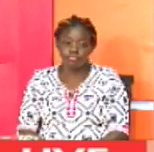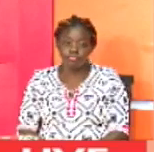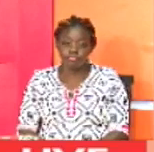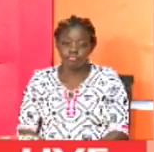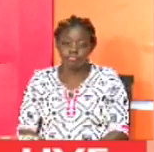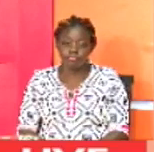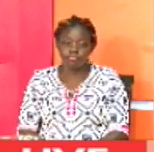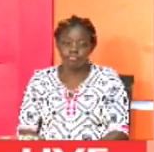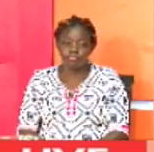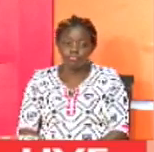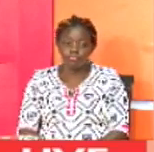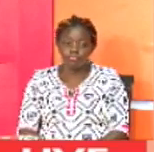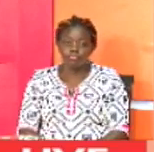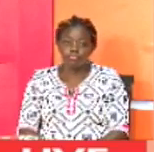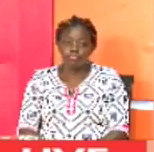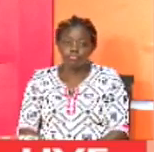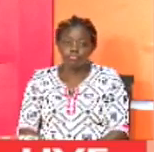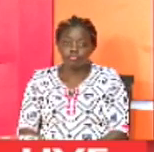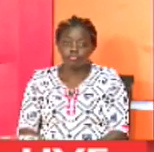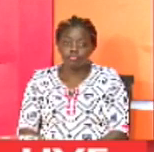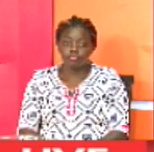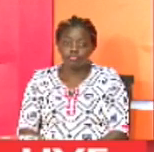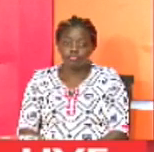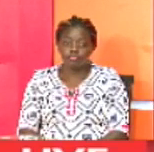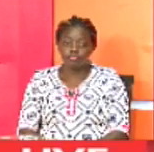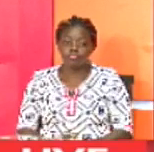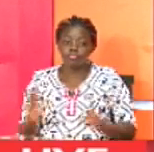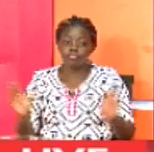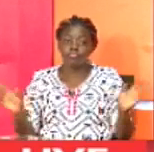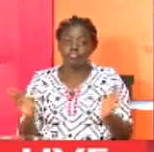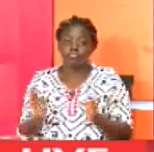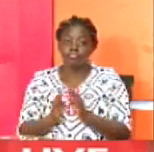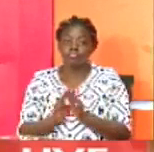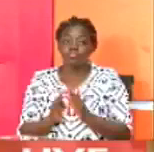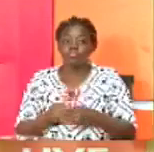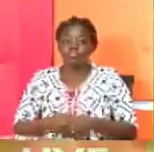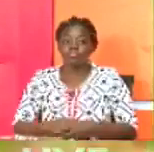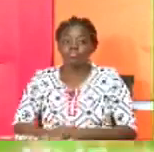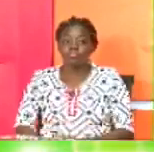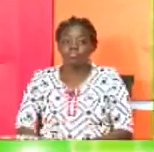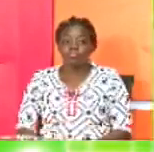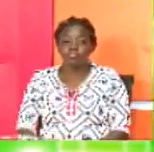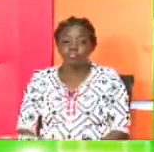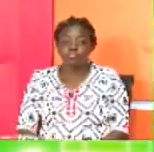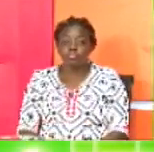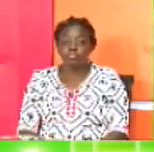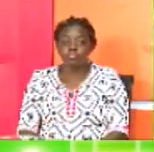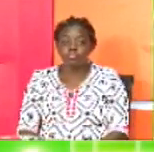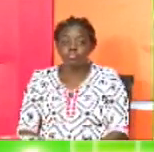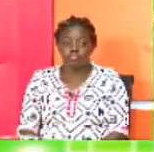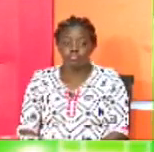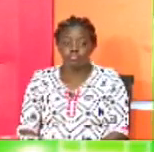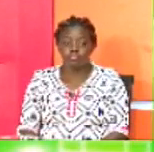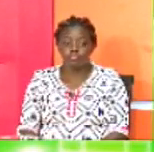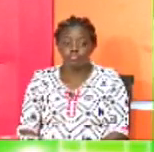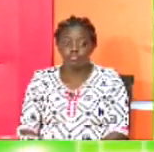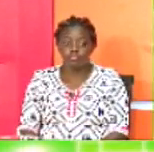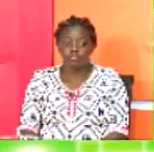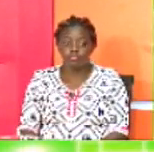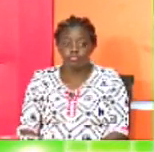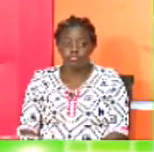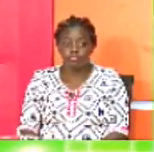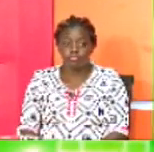byamusobako eyo si mpeera nnene baganda bange yudaya namyalo yakusakidde gulina okulabukira tv1